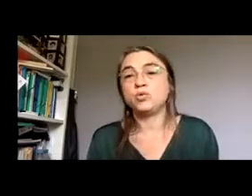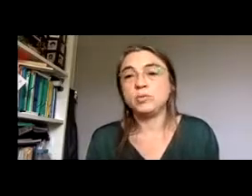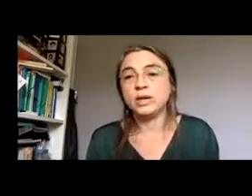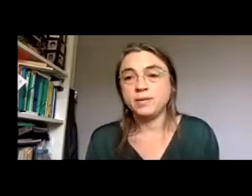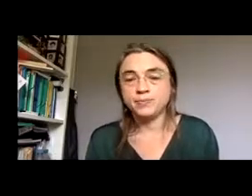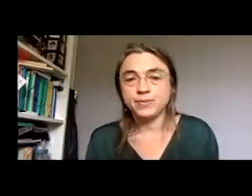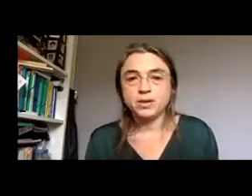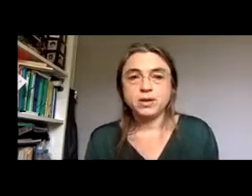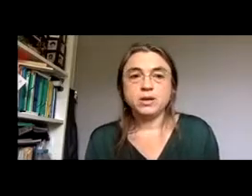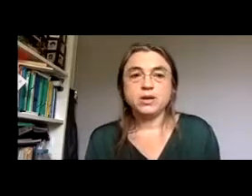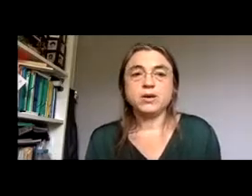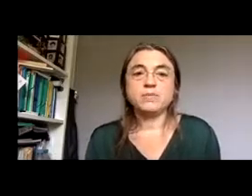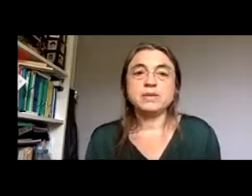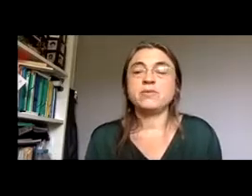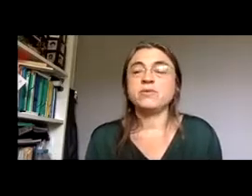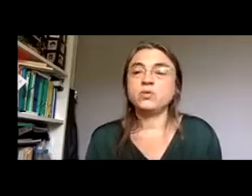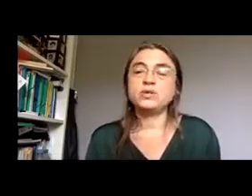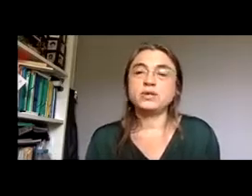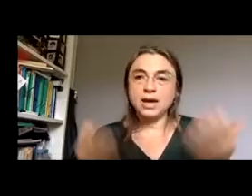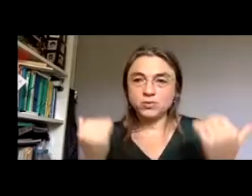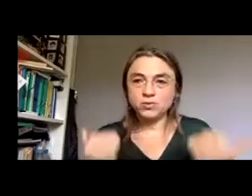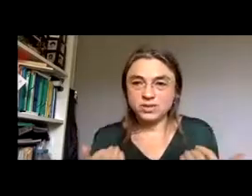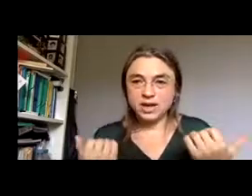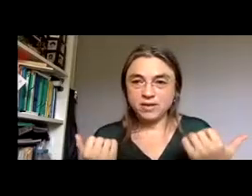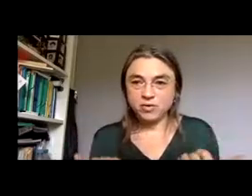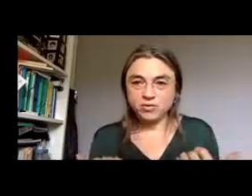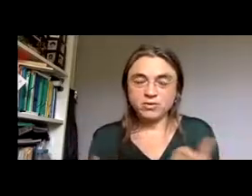coupures de lumière. Mais ça veut dire aussi